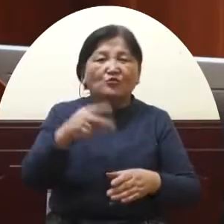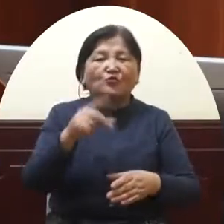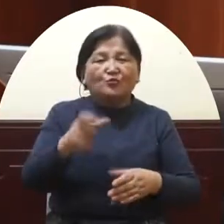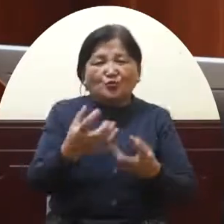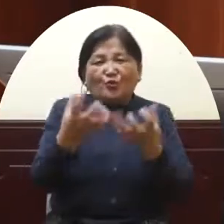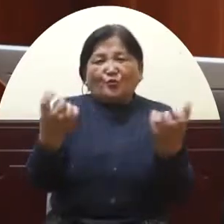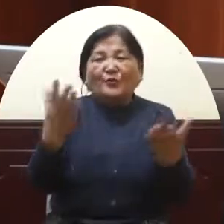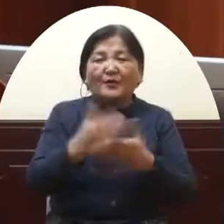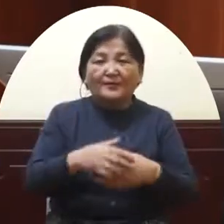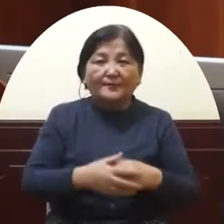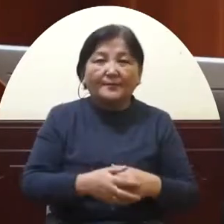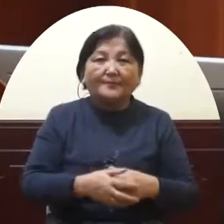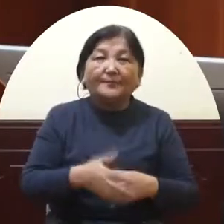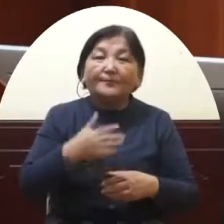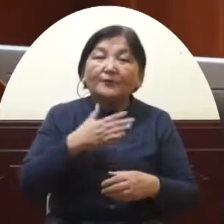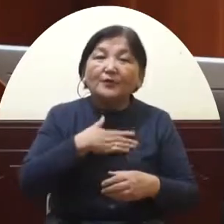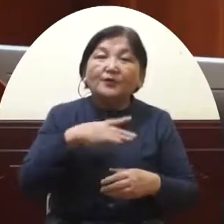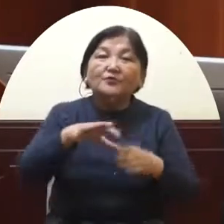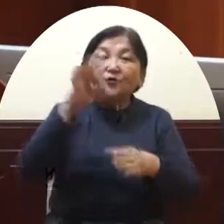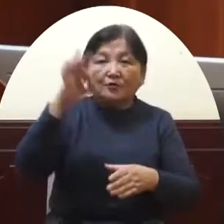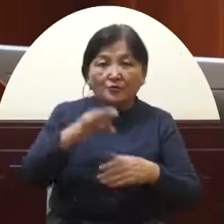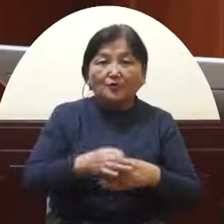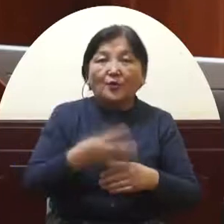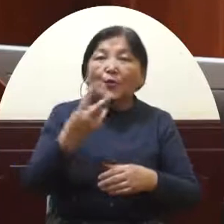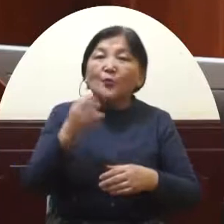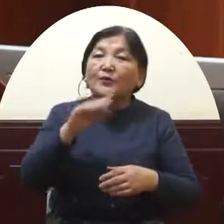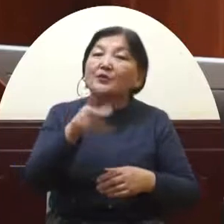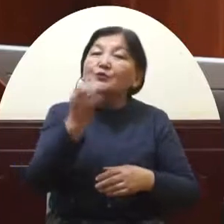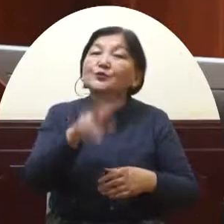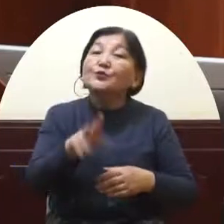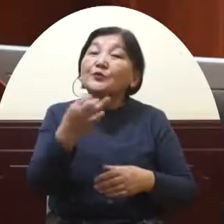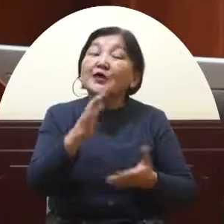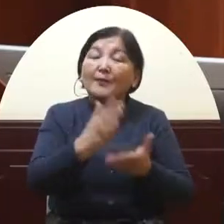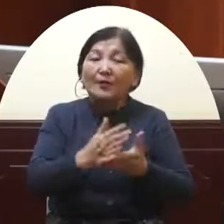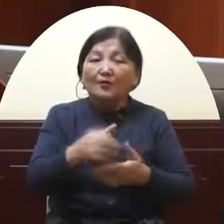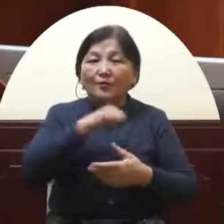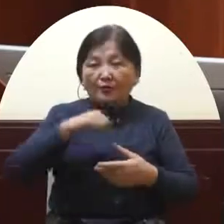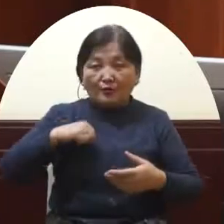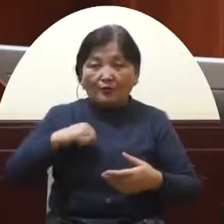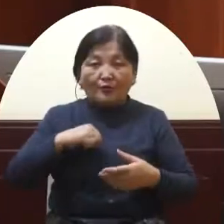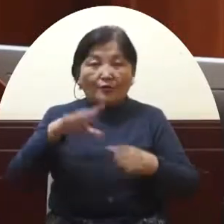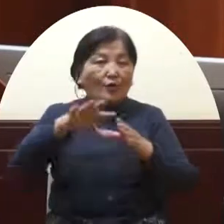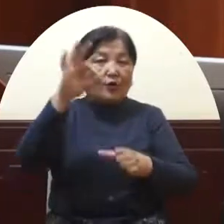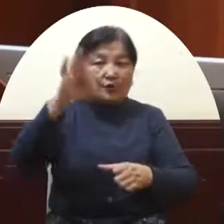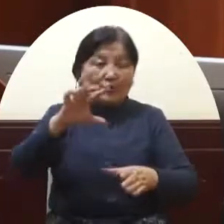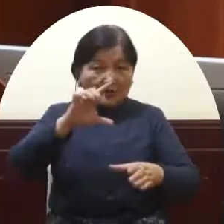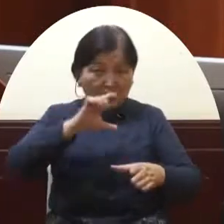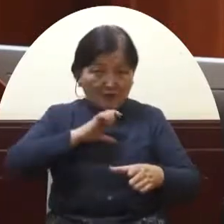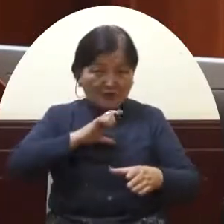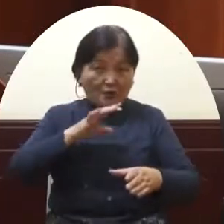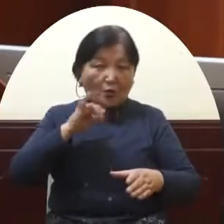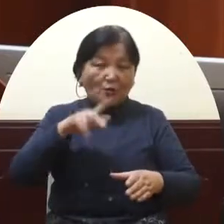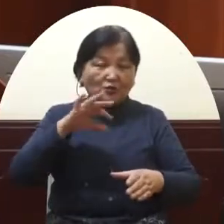Тэгэхээр би энэ бол сонгогчдын үзэл бодлоо илэрхийлэх, үнэт зүйлтэй байх, өөрөө өөрийгөө олох энэ эрхүүдэд нь улс төрийн